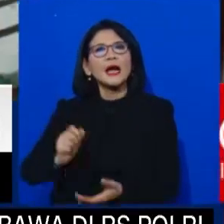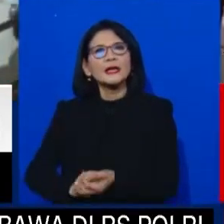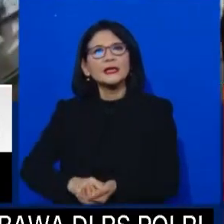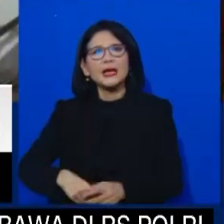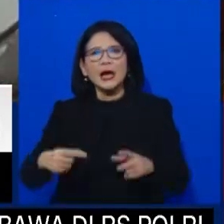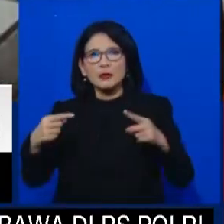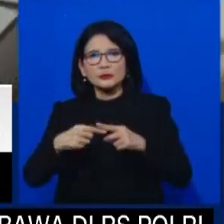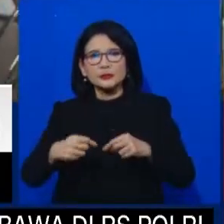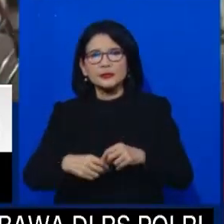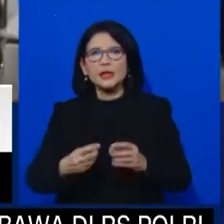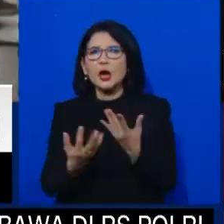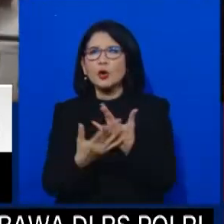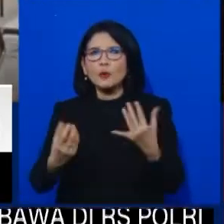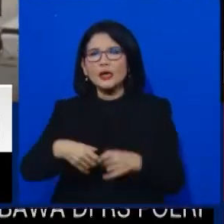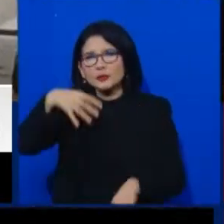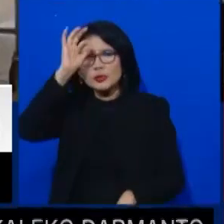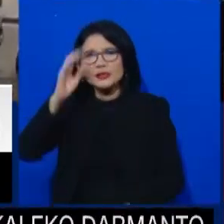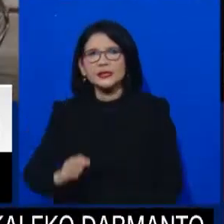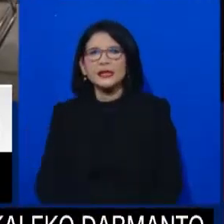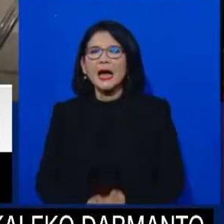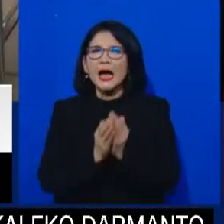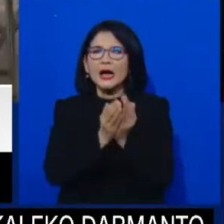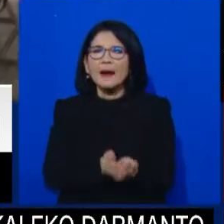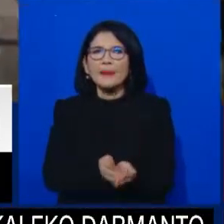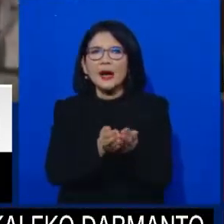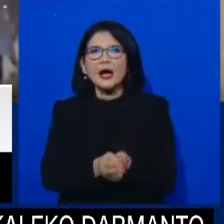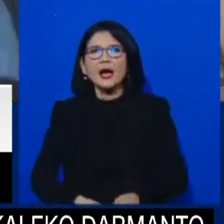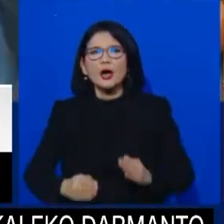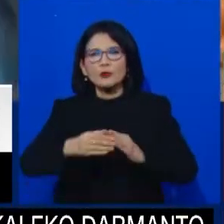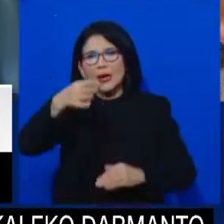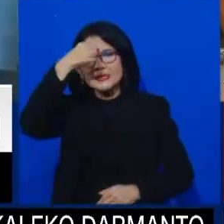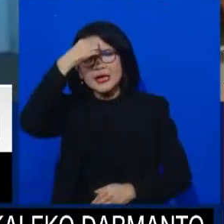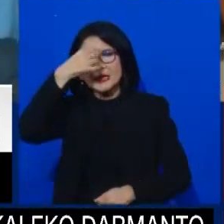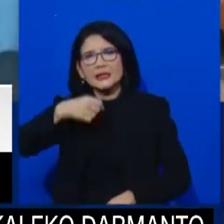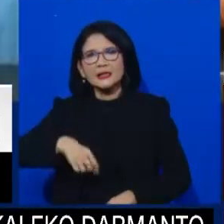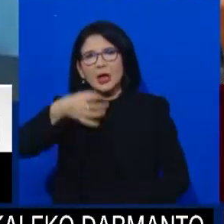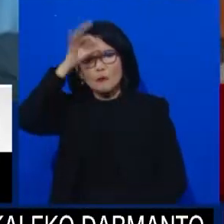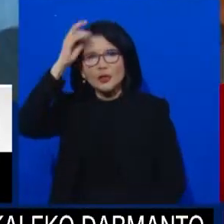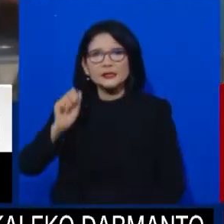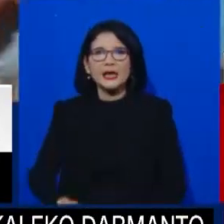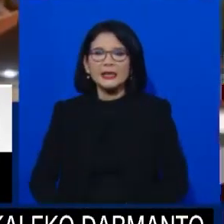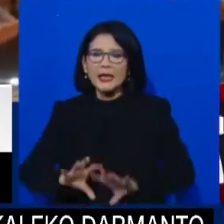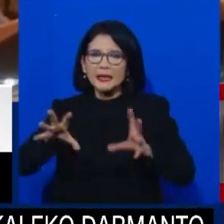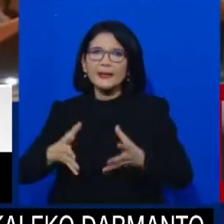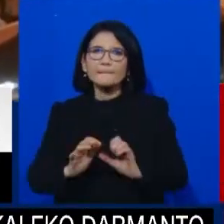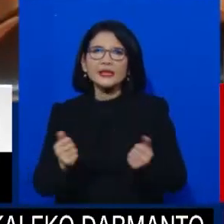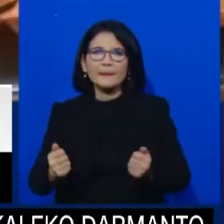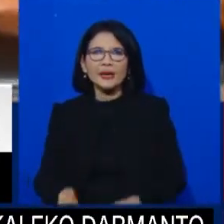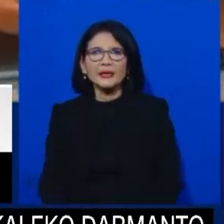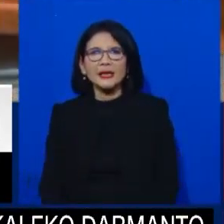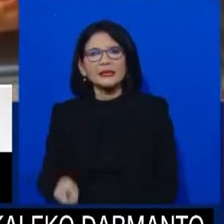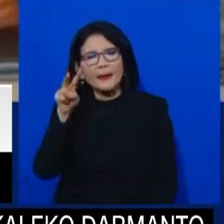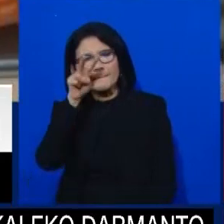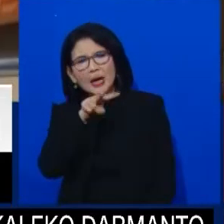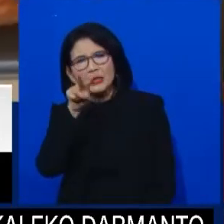juga Kepala Rumah Sakit Polri Brigjen Pol Haryanto, BNPB dan juga Basarnas. Dan berdasarkan pantauan